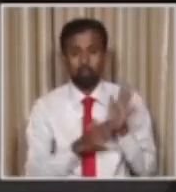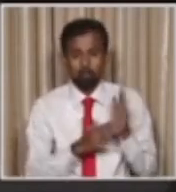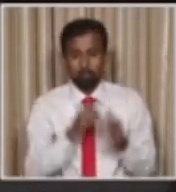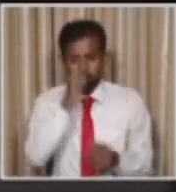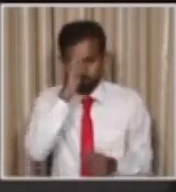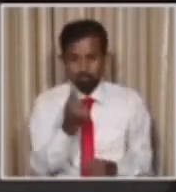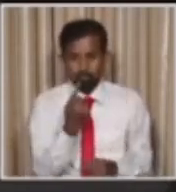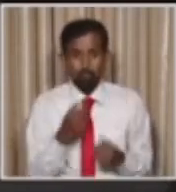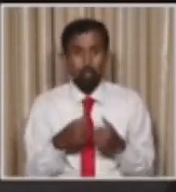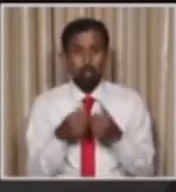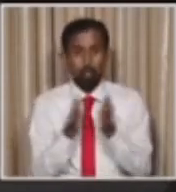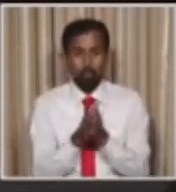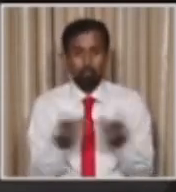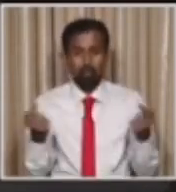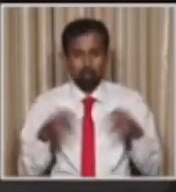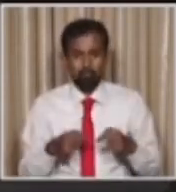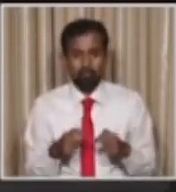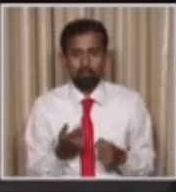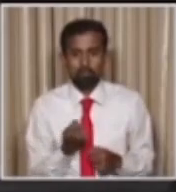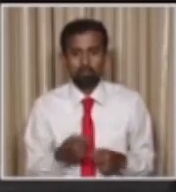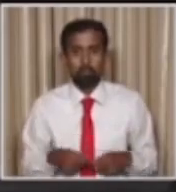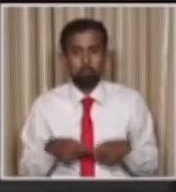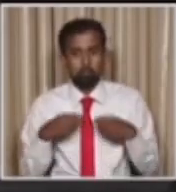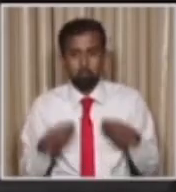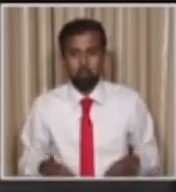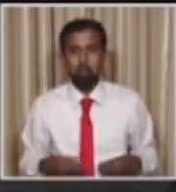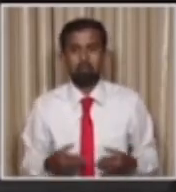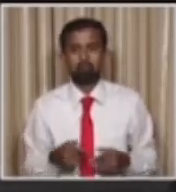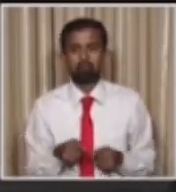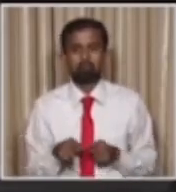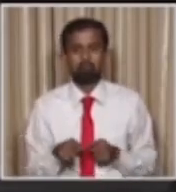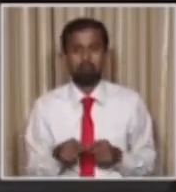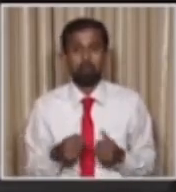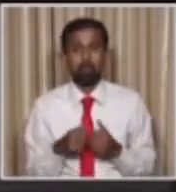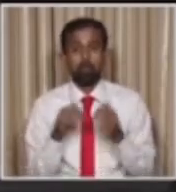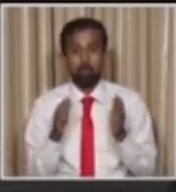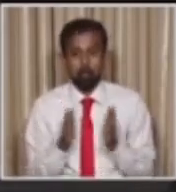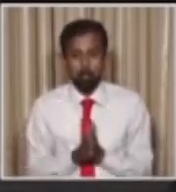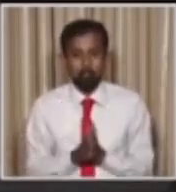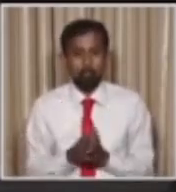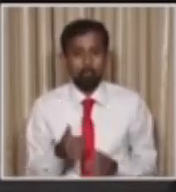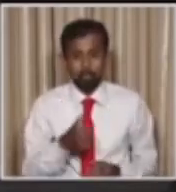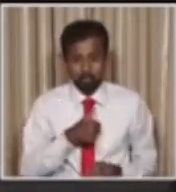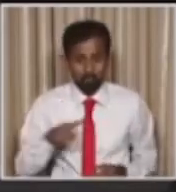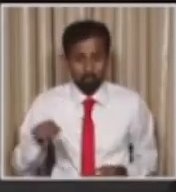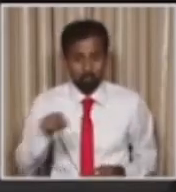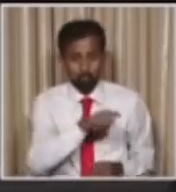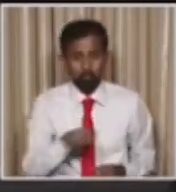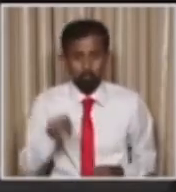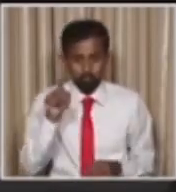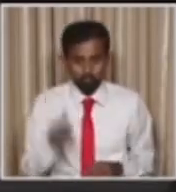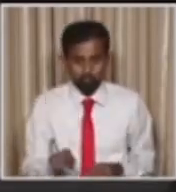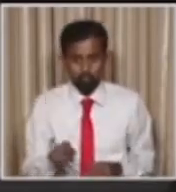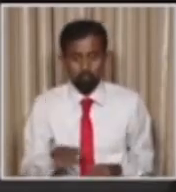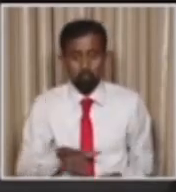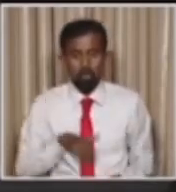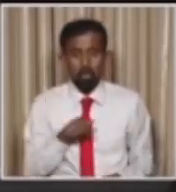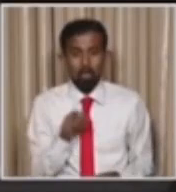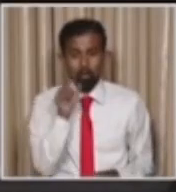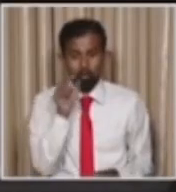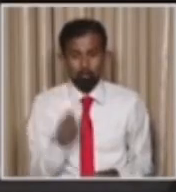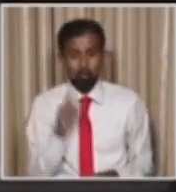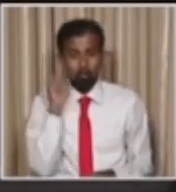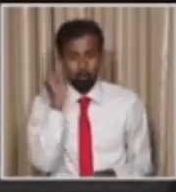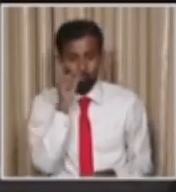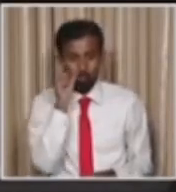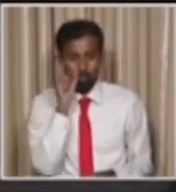අපි සියලු දෙනාම එකතු වෙලා මේකට මුදල් නාස්ති කරනවා විතරක් නෙවෙයි සියලුම දෙනාගේ එකඟතාවය අනුව මේකේ මහමල මොලකරු